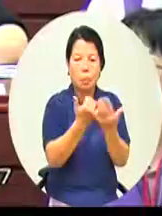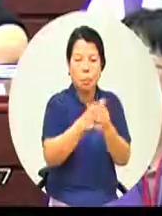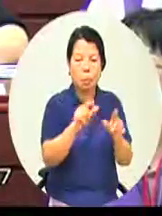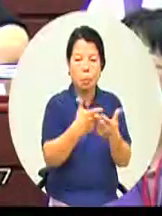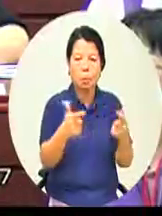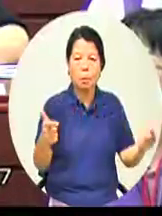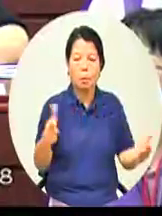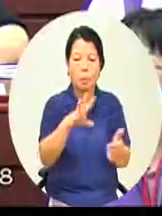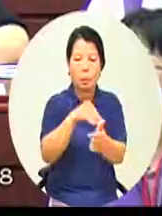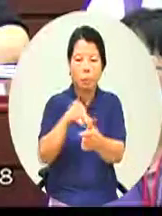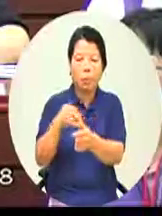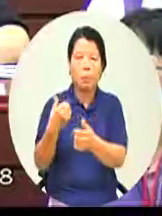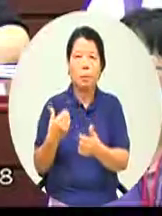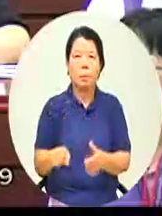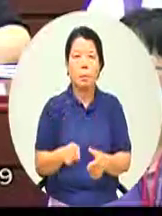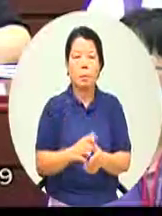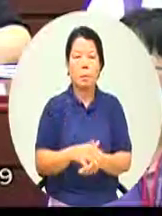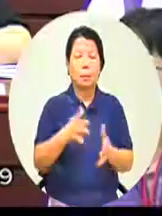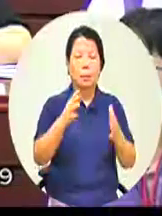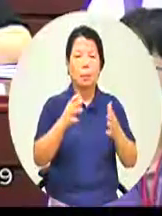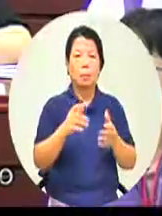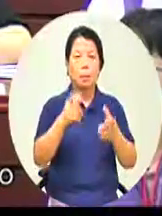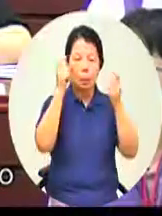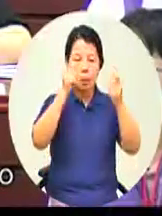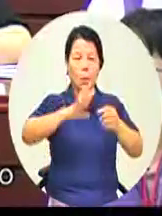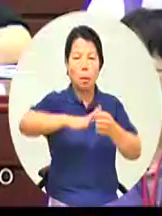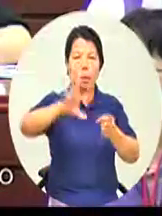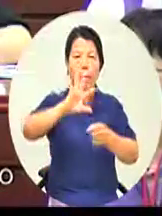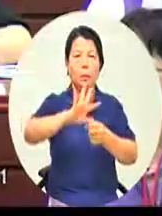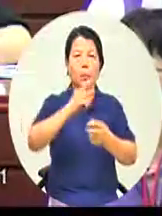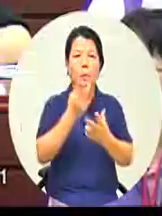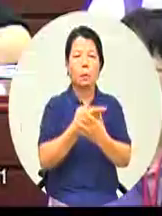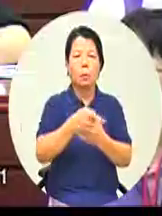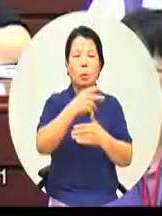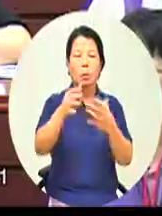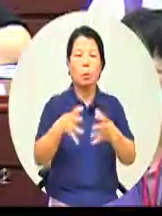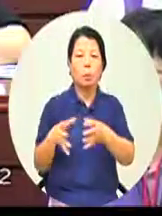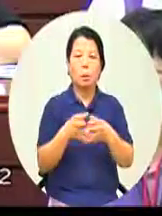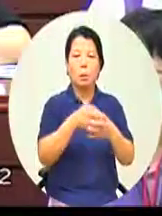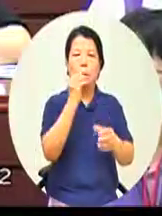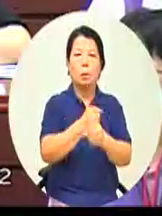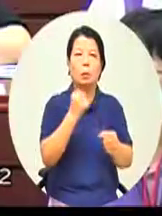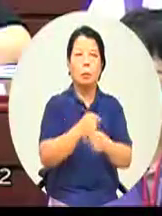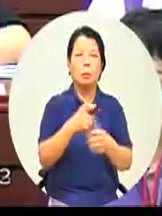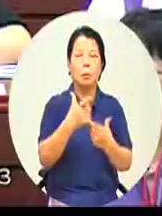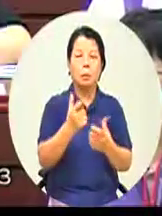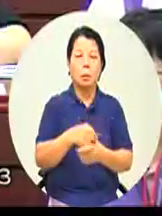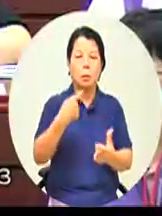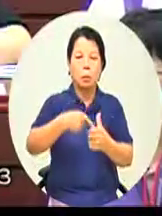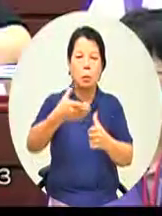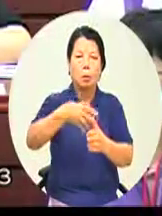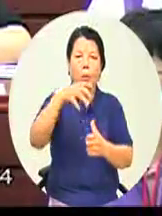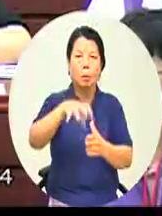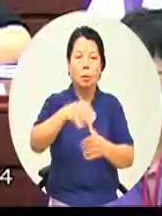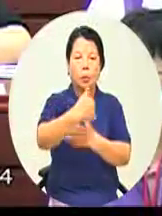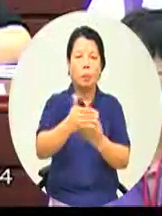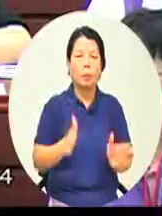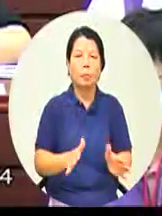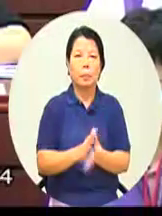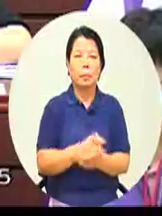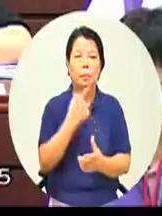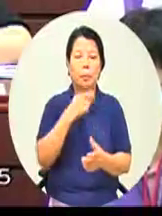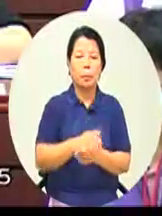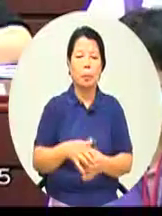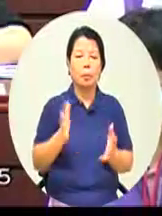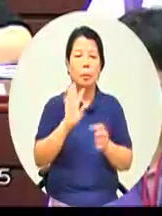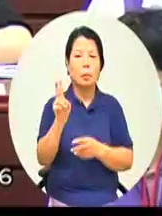学习，所以正如长南高中就有一种叫做合作式的记忆教育班，合作式的记忆教育班有电机啊